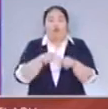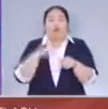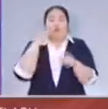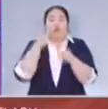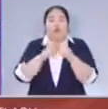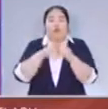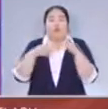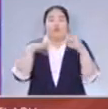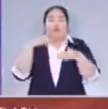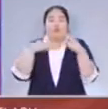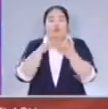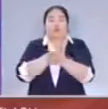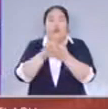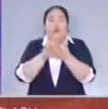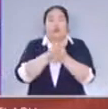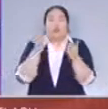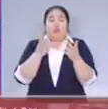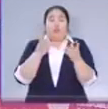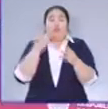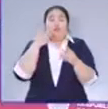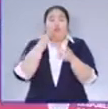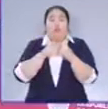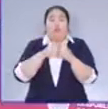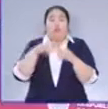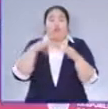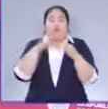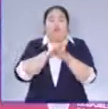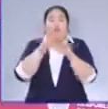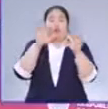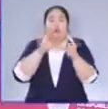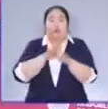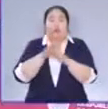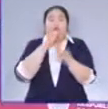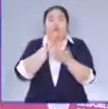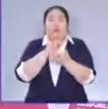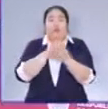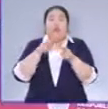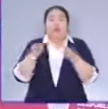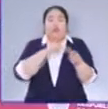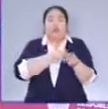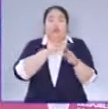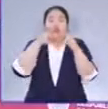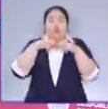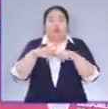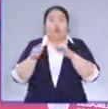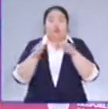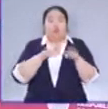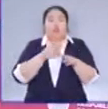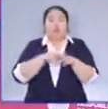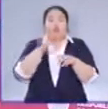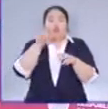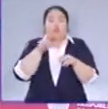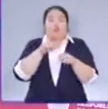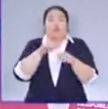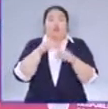ravishda dezinfeksiya qilinadi. Bundan tashqari, ularni sanitariya qoidalariga javob berishi nazorat qilinib, tekshiruvdan o'tkaziladi. Shaxsiy